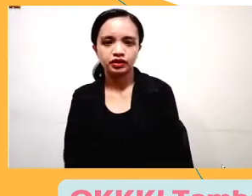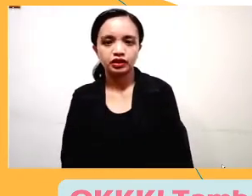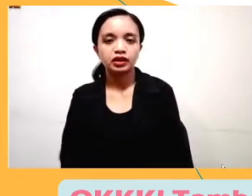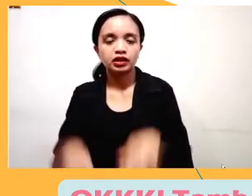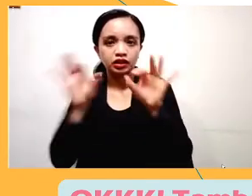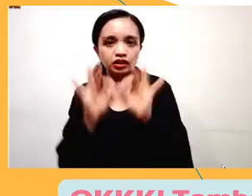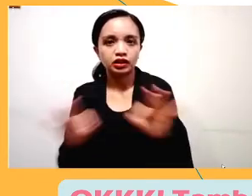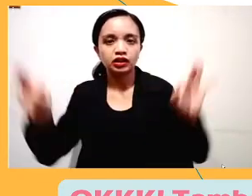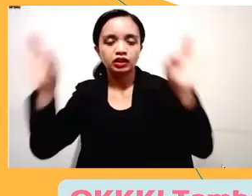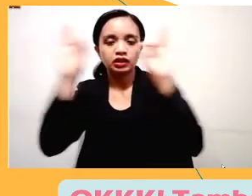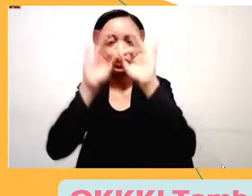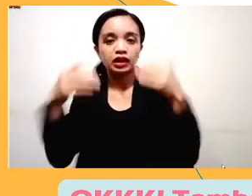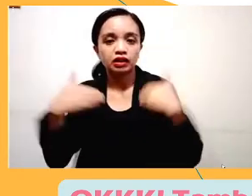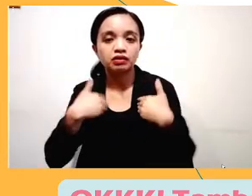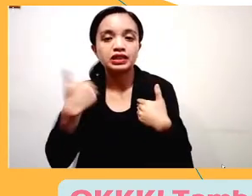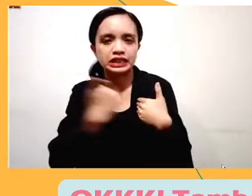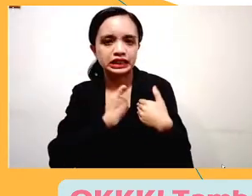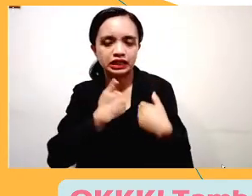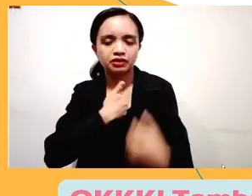have self-awareness.